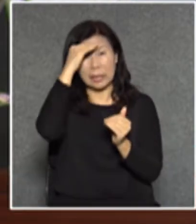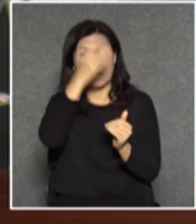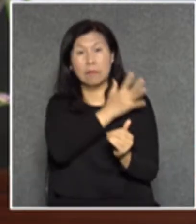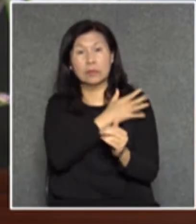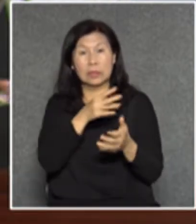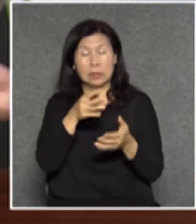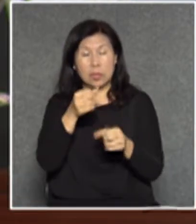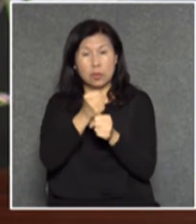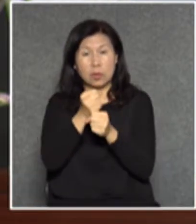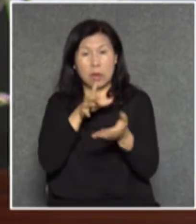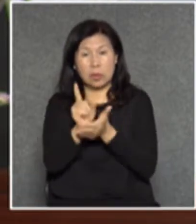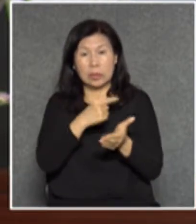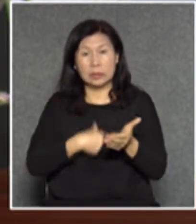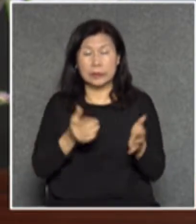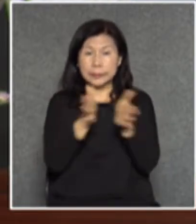什麼不是讚我們的人民？阿